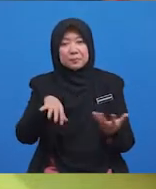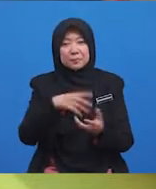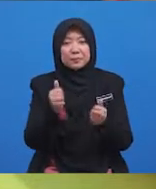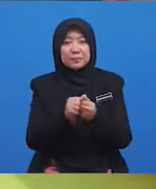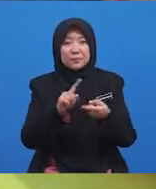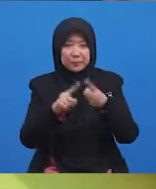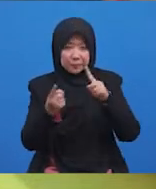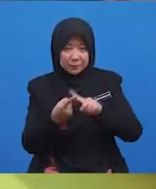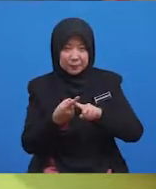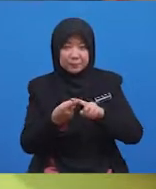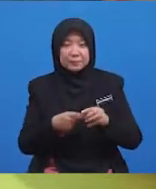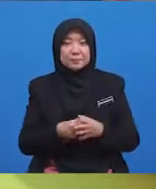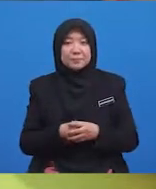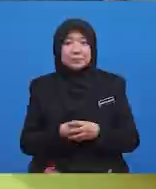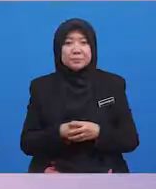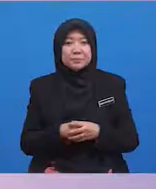sahabat handai.